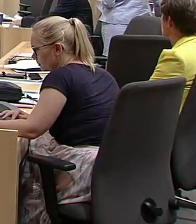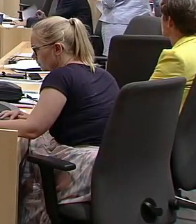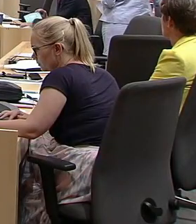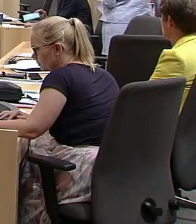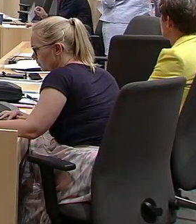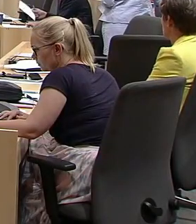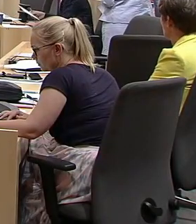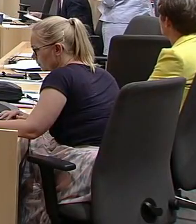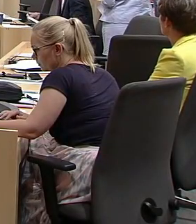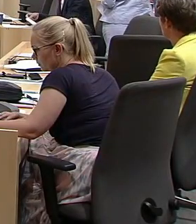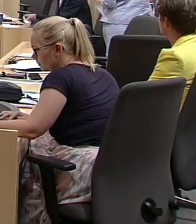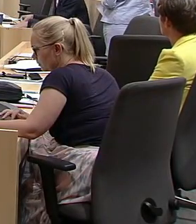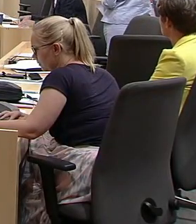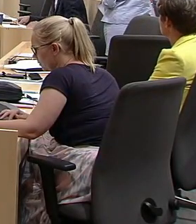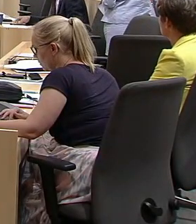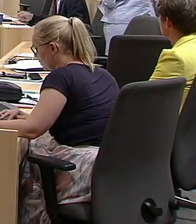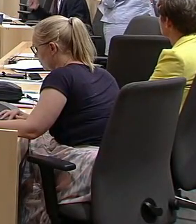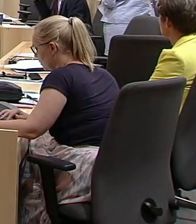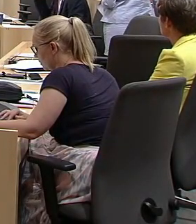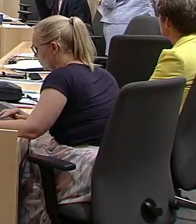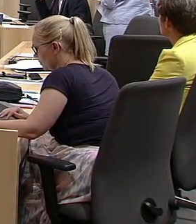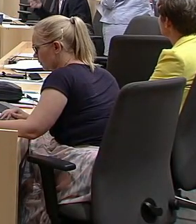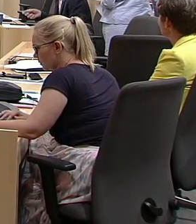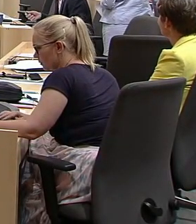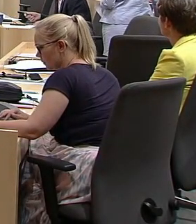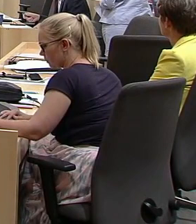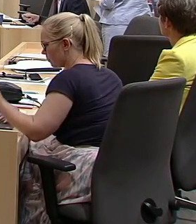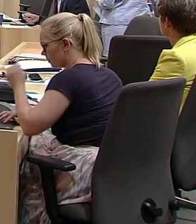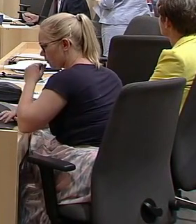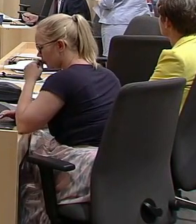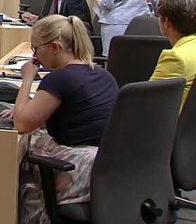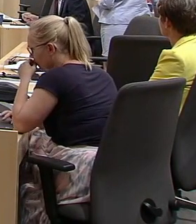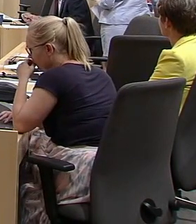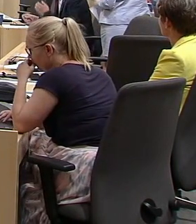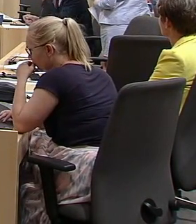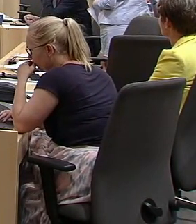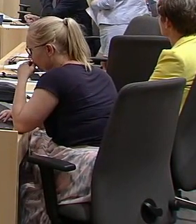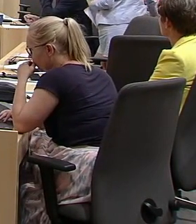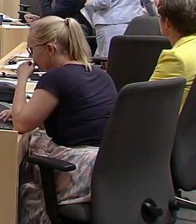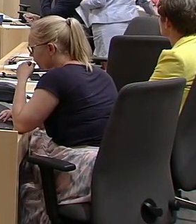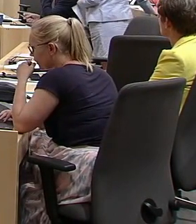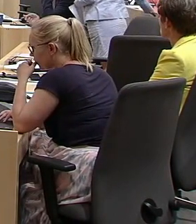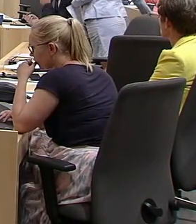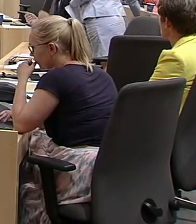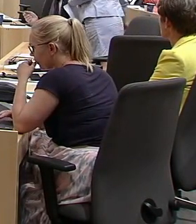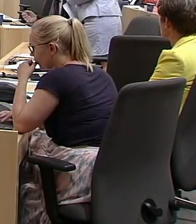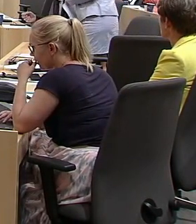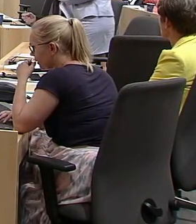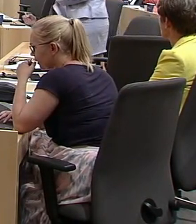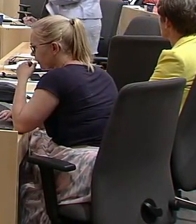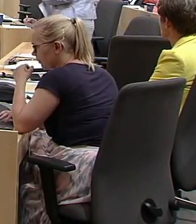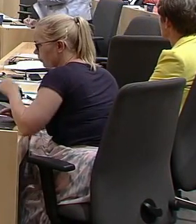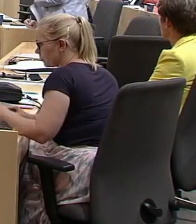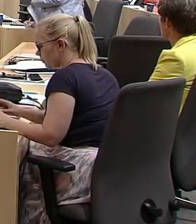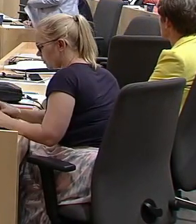gefordert wird da unter anderem eine preisdämpfend weniger einmal einmal maßnahmen